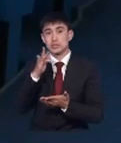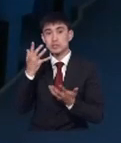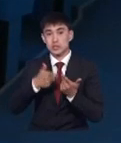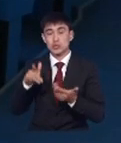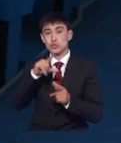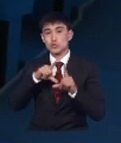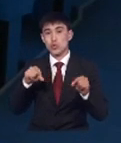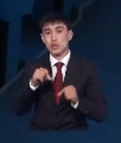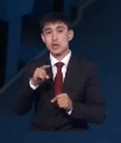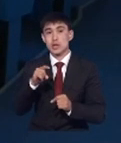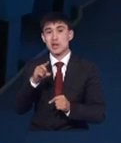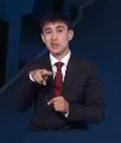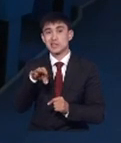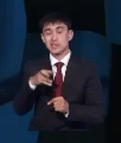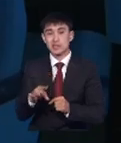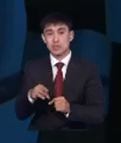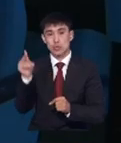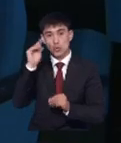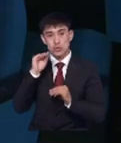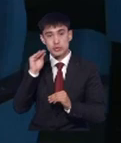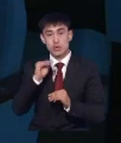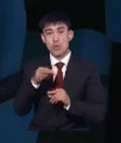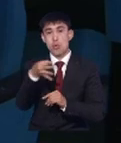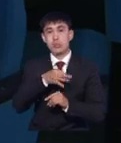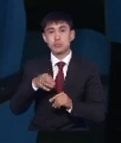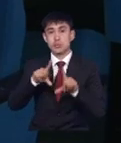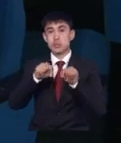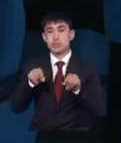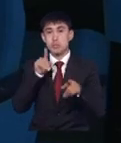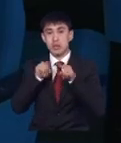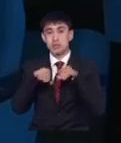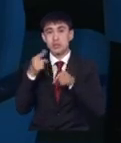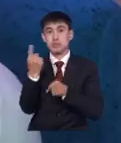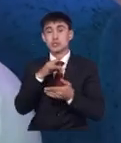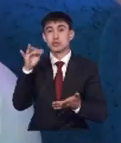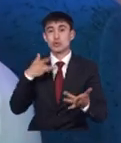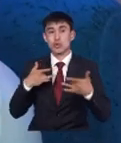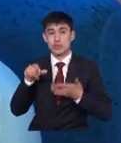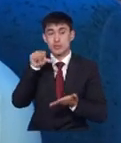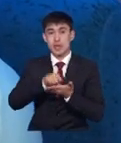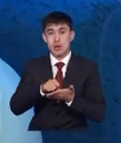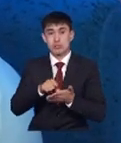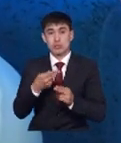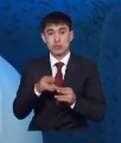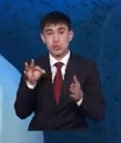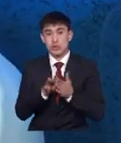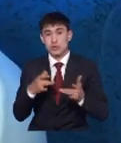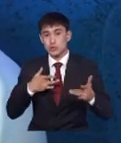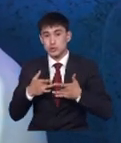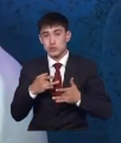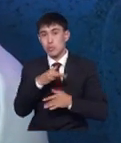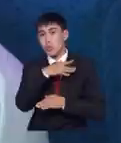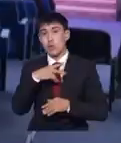сынып оқушысы. Аталған қойылым облыстық мектеп парламентіне кіргендегі алғашқы рөлі. Сондықтан бұл рөлді алып шығу үшін бірнеше ай